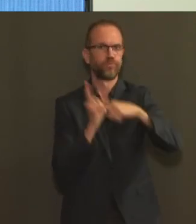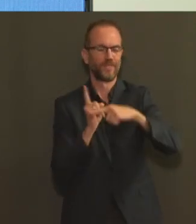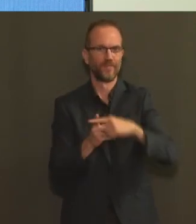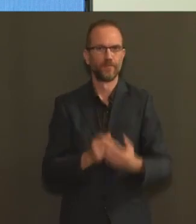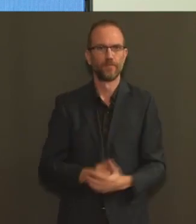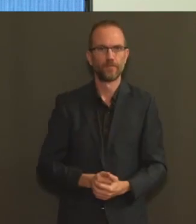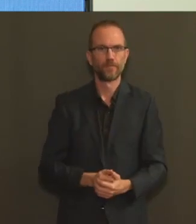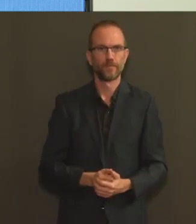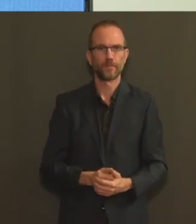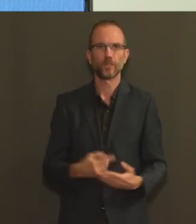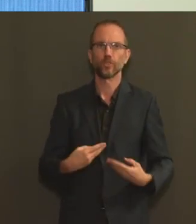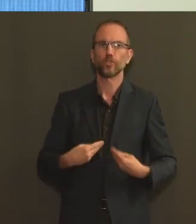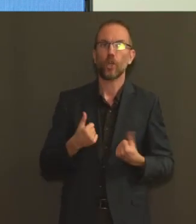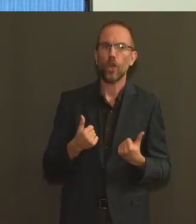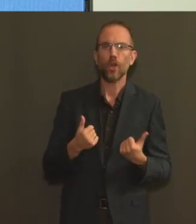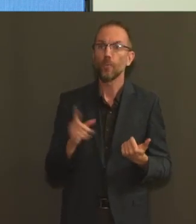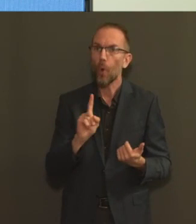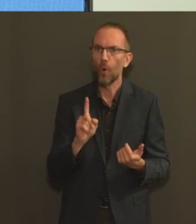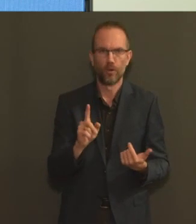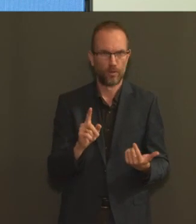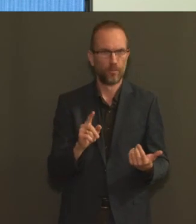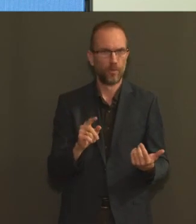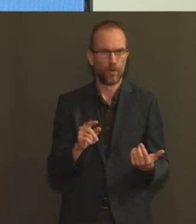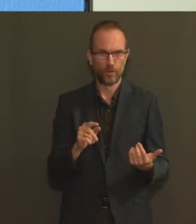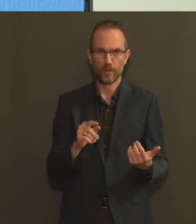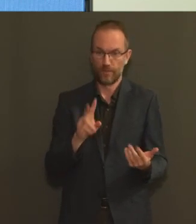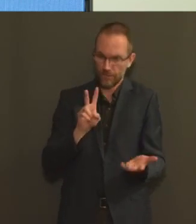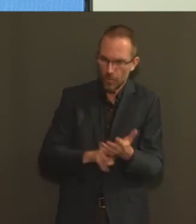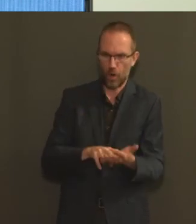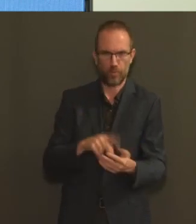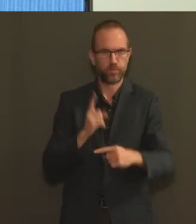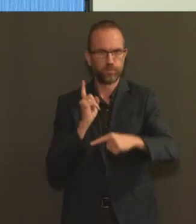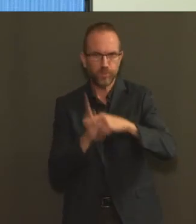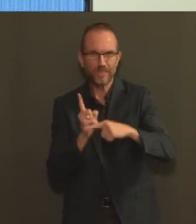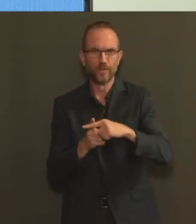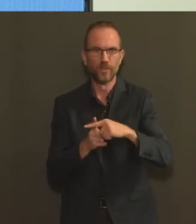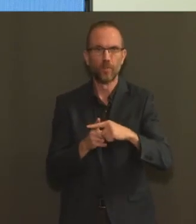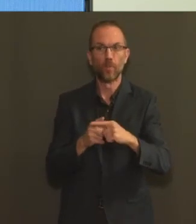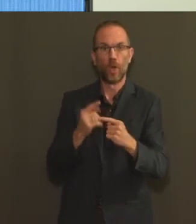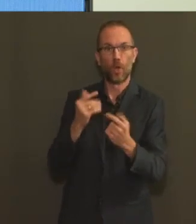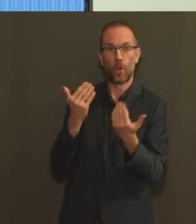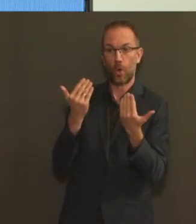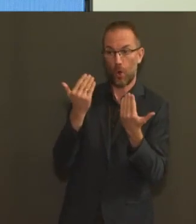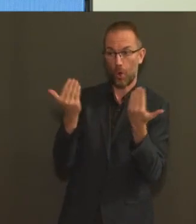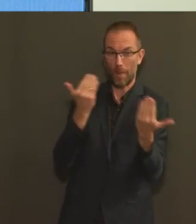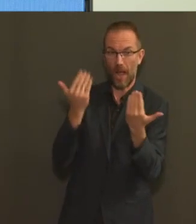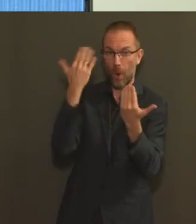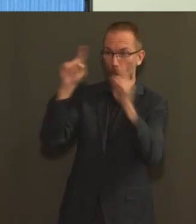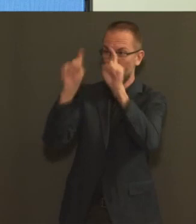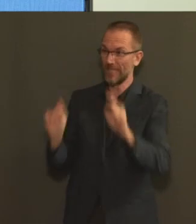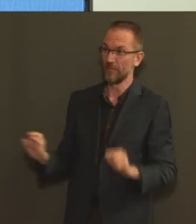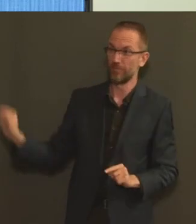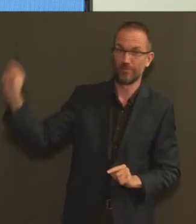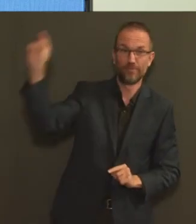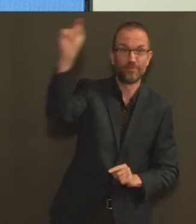quand on suit les informations à la télévision, à la radio, dans les journaux, on se rend compte que la plupart des pays qui nous entourent ne sont pas dans ce genre de